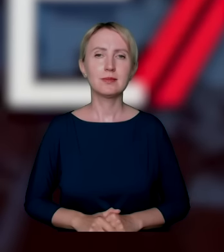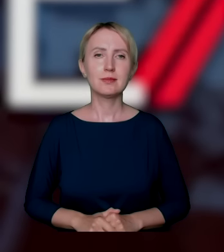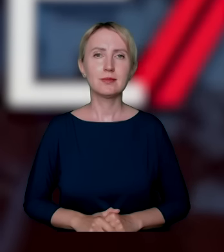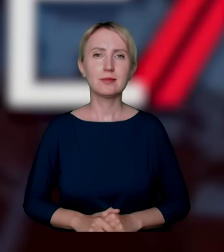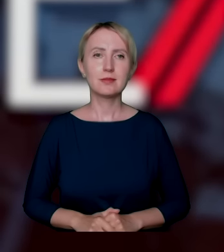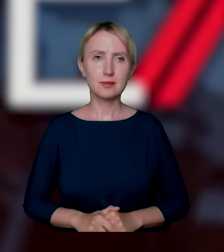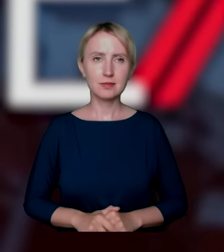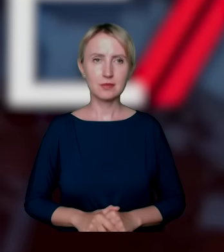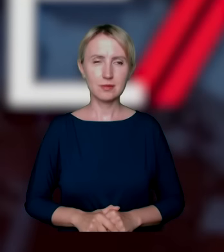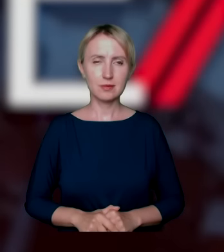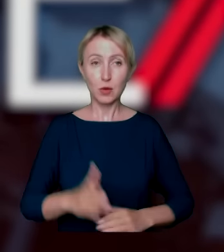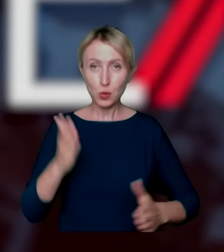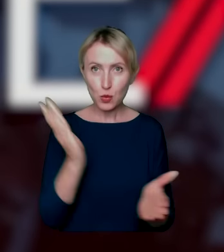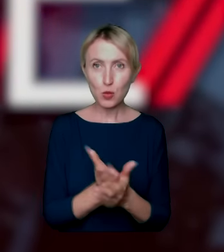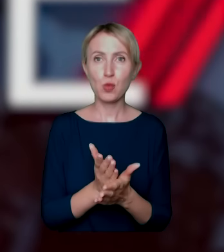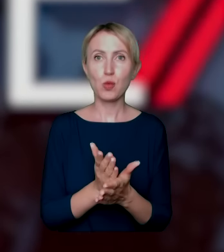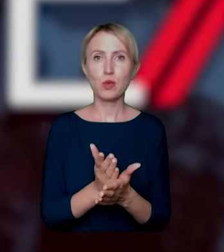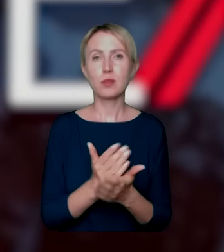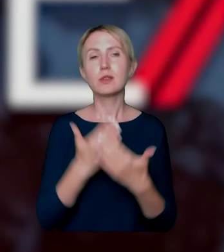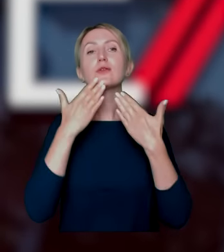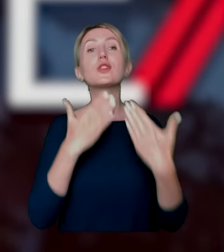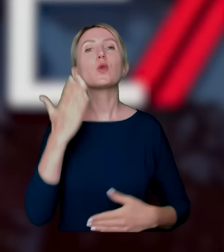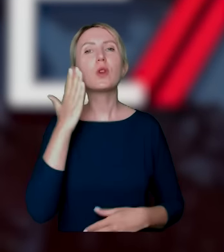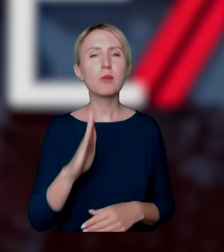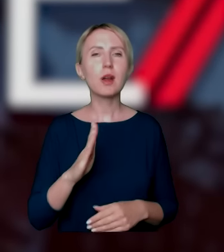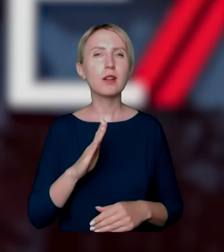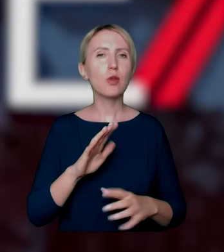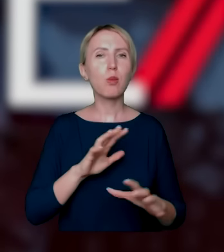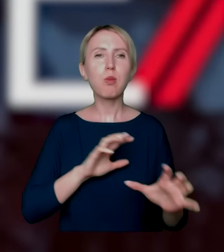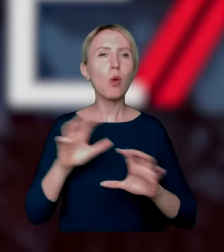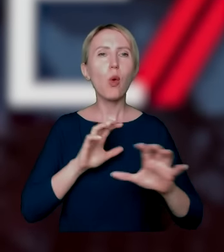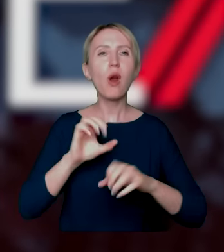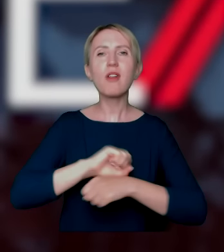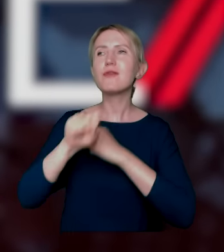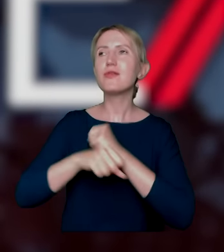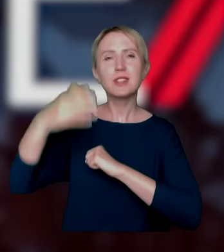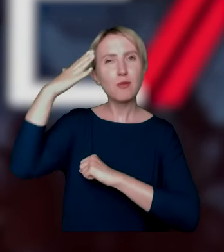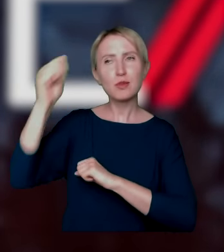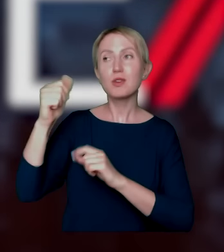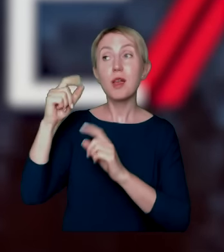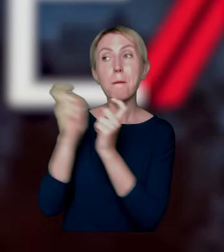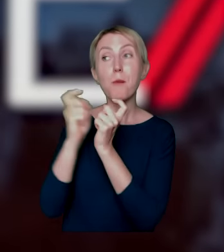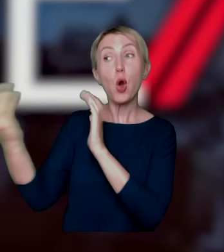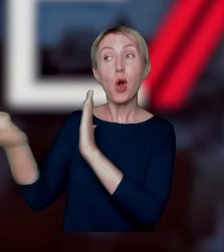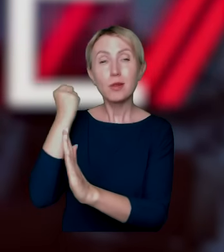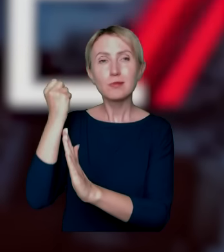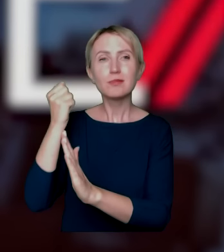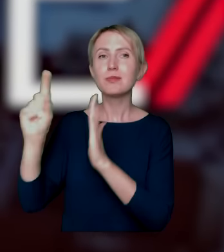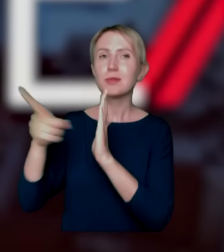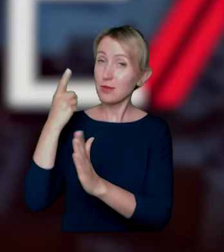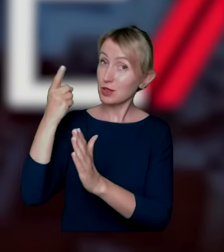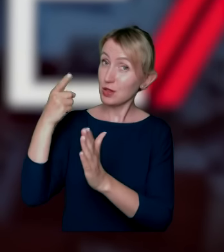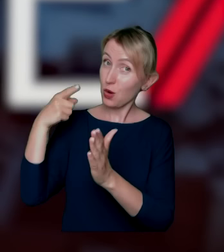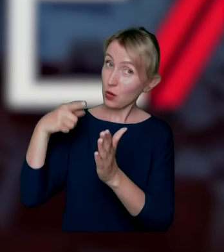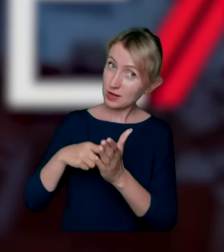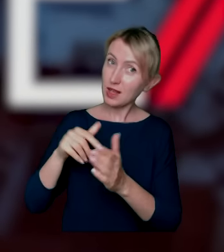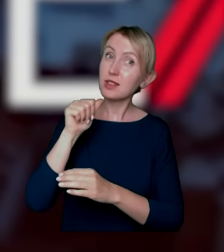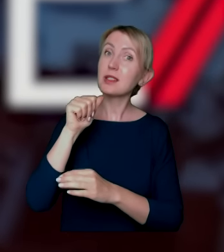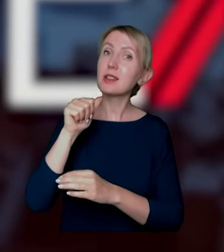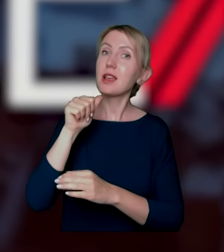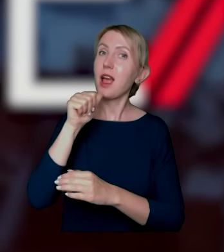No i mamy to. I merci bardzo. Postraszyliśmy wicemistrzów świata i urwaliśmy im punkt. Pierwszy i ostatni euro. Ale honor